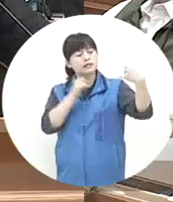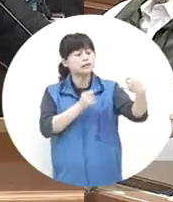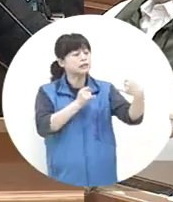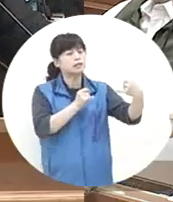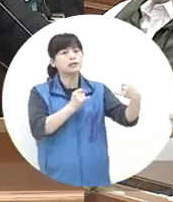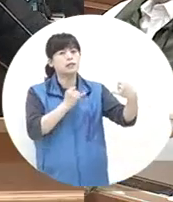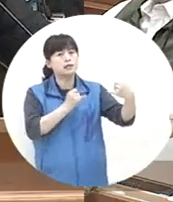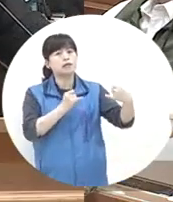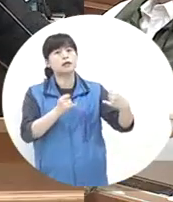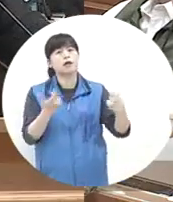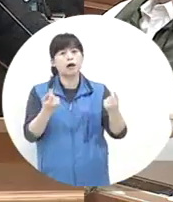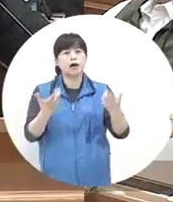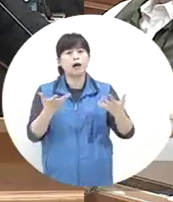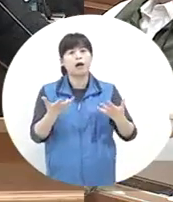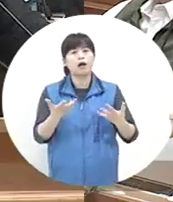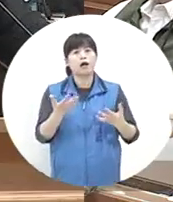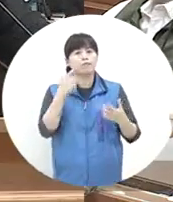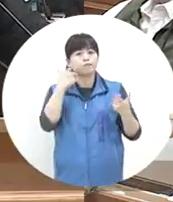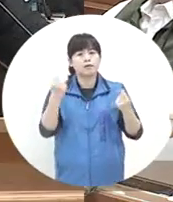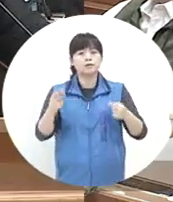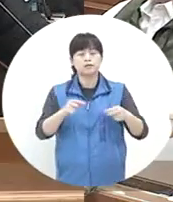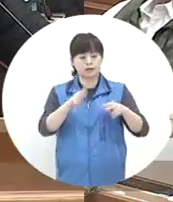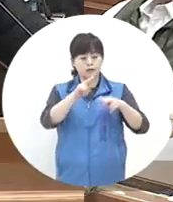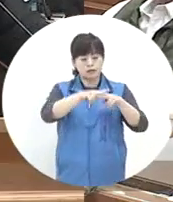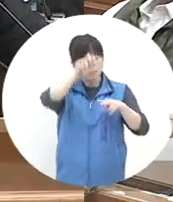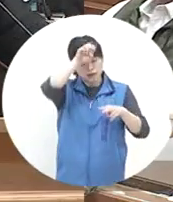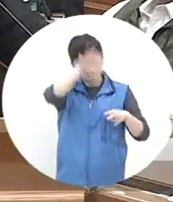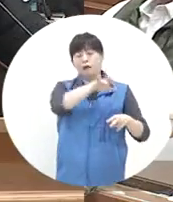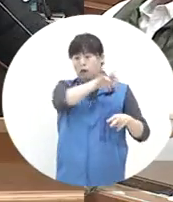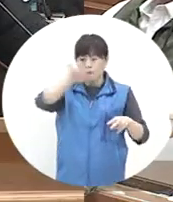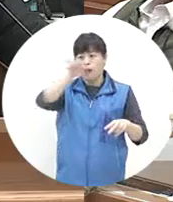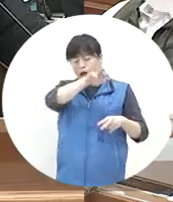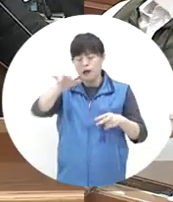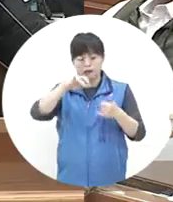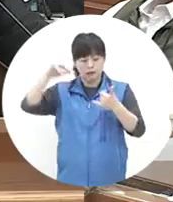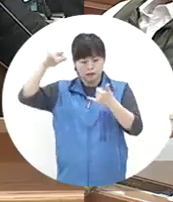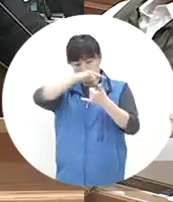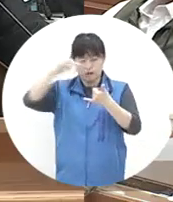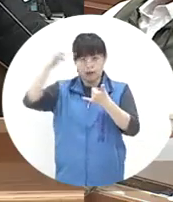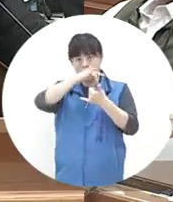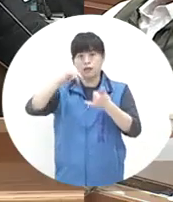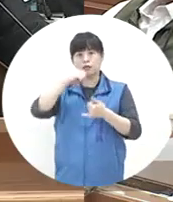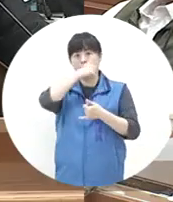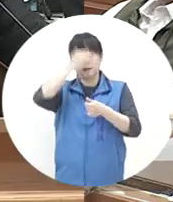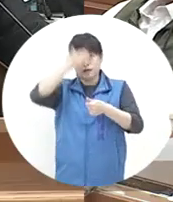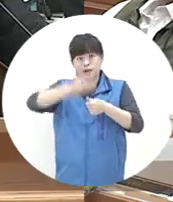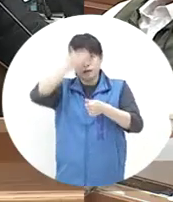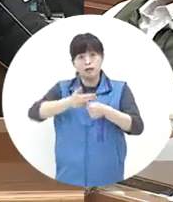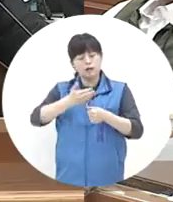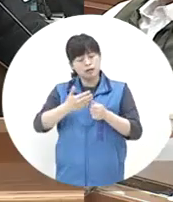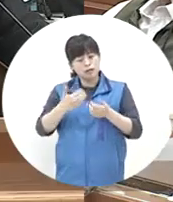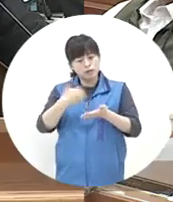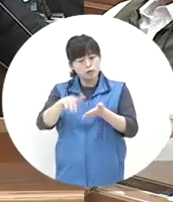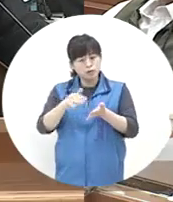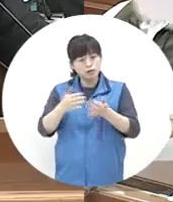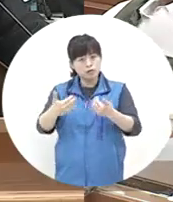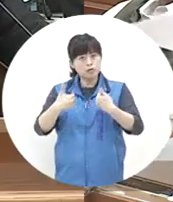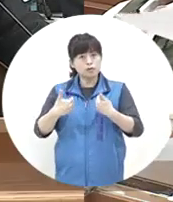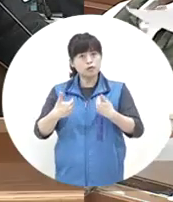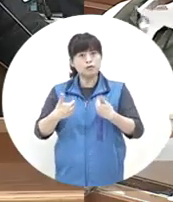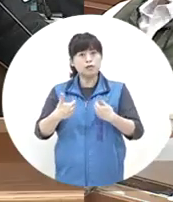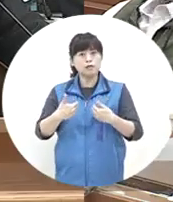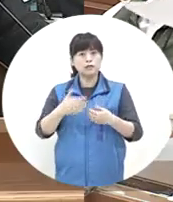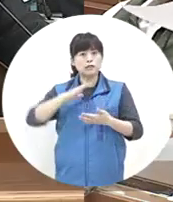没像现在。像共机一直在绕台，这样算不算对我们有施